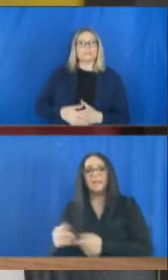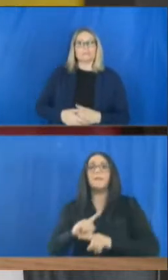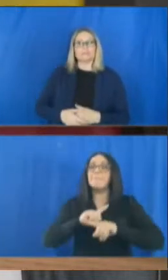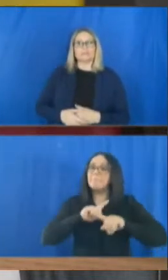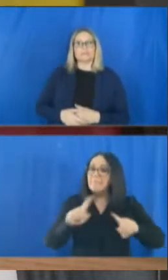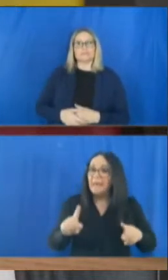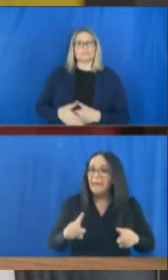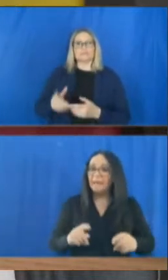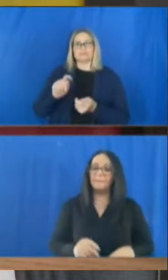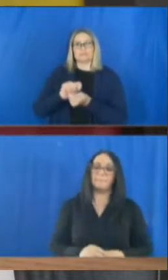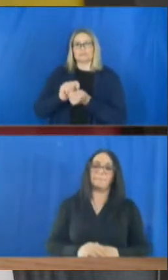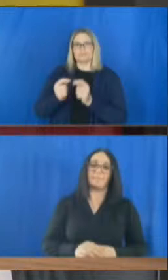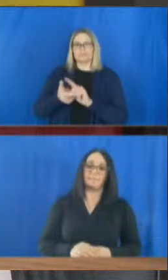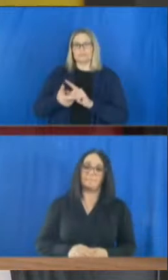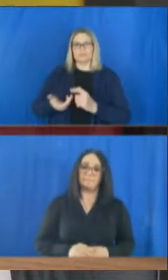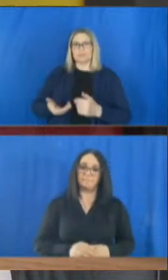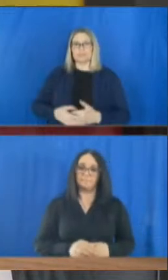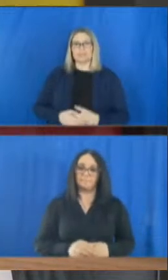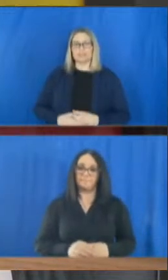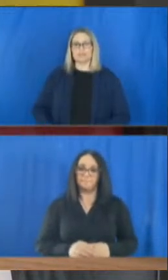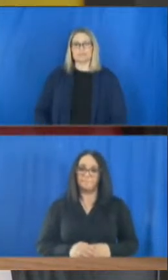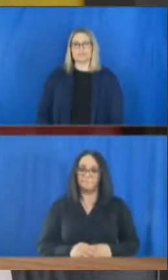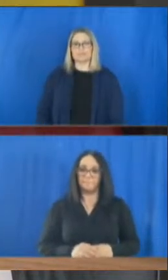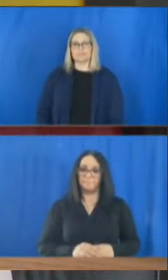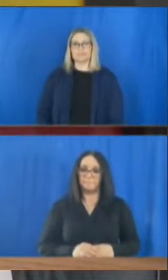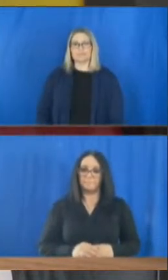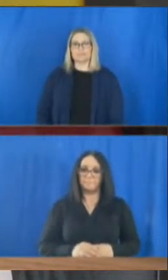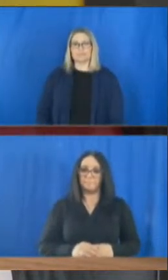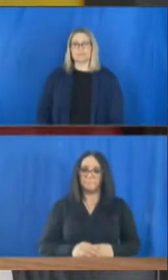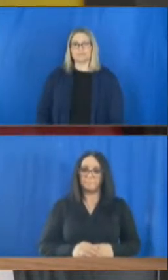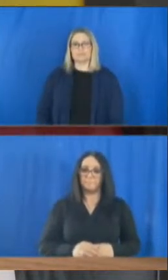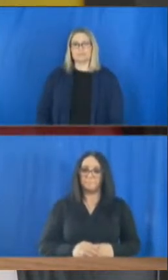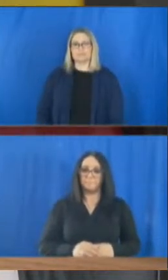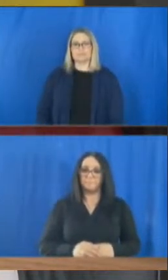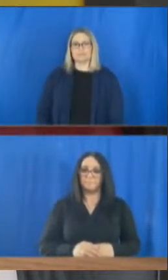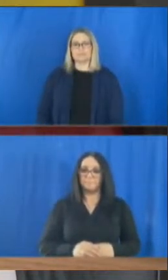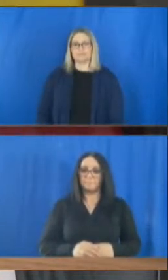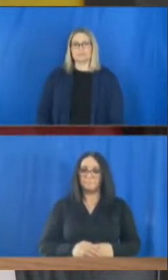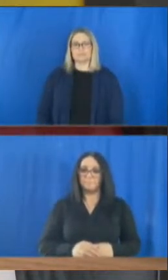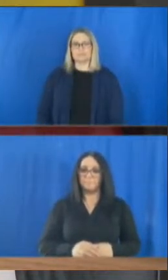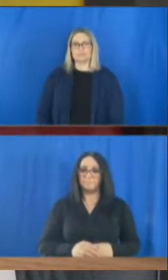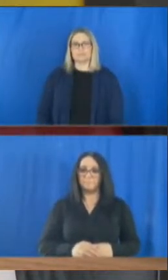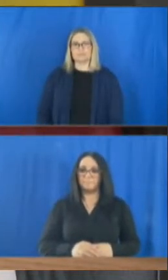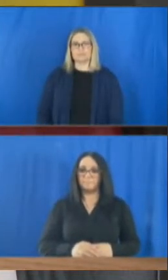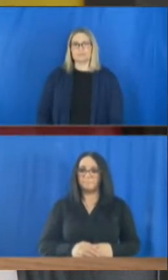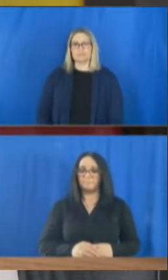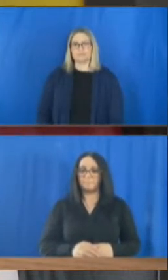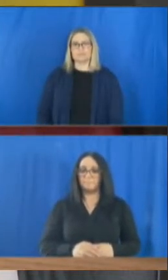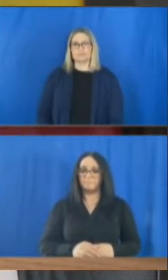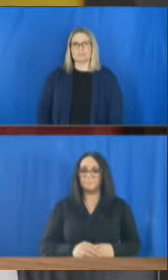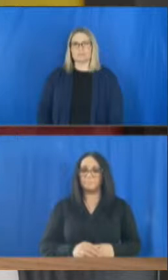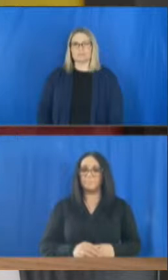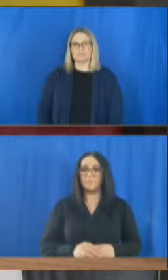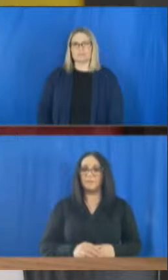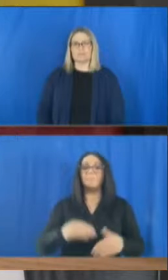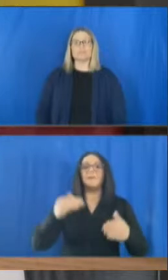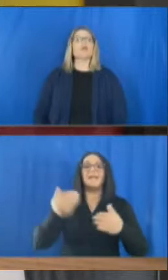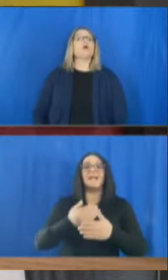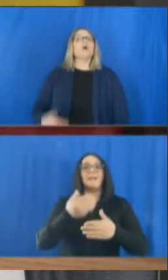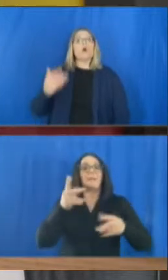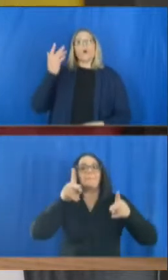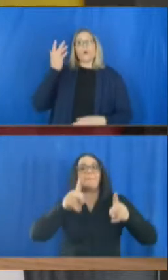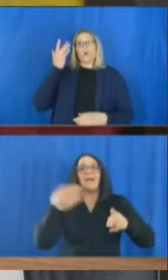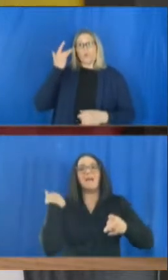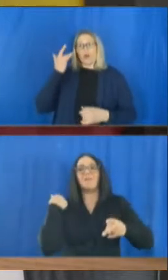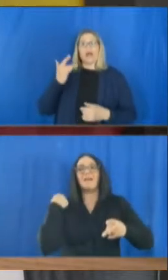pas un nombre si haut de gens qui seront hospitalisés. Et avec des discussions et